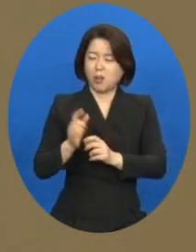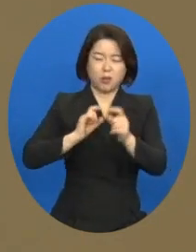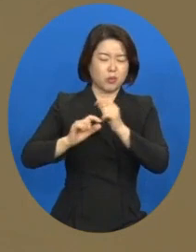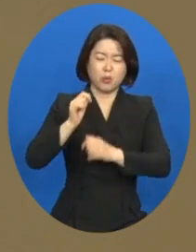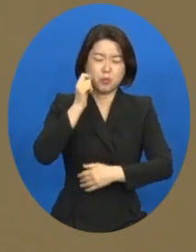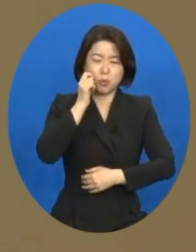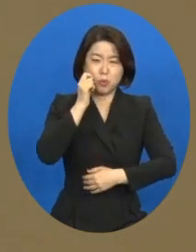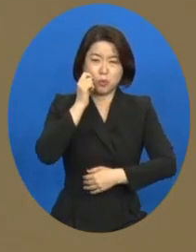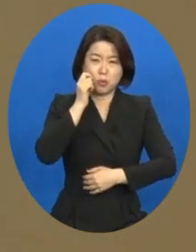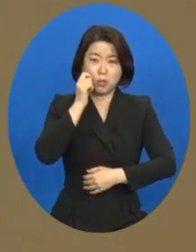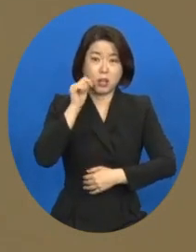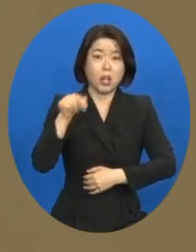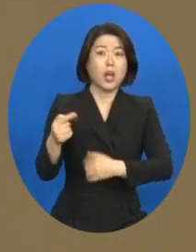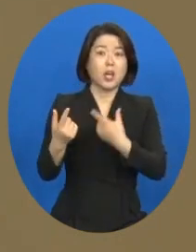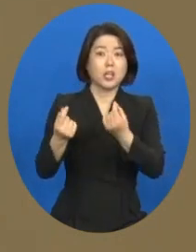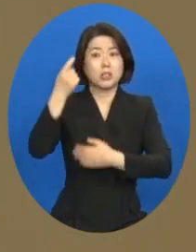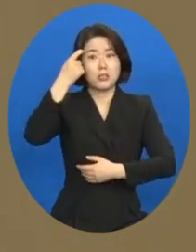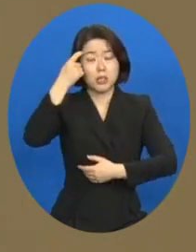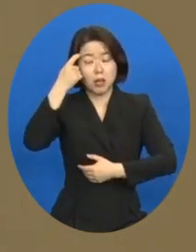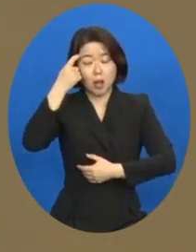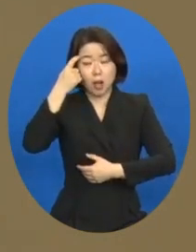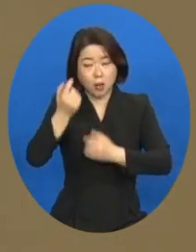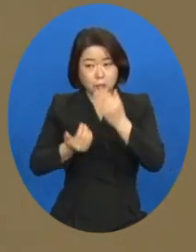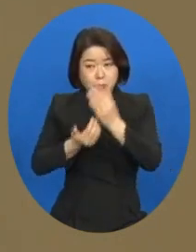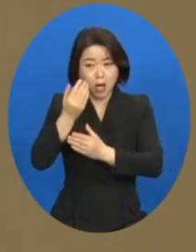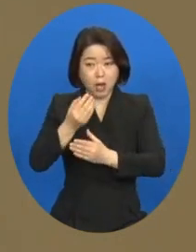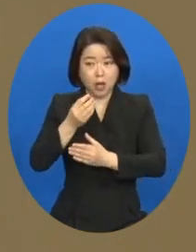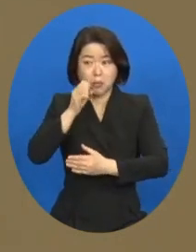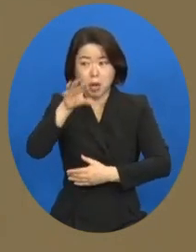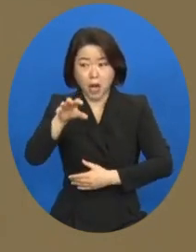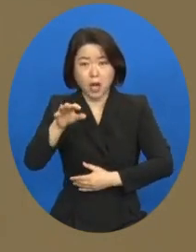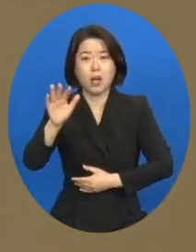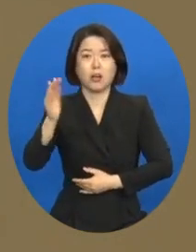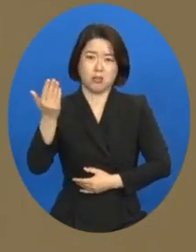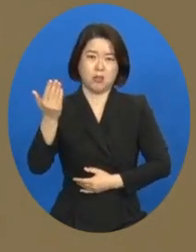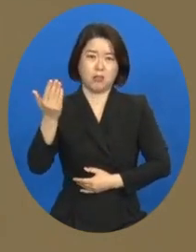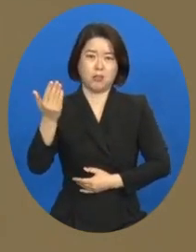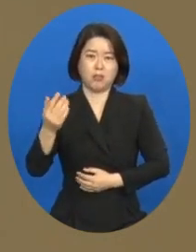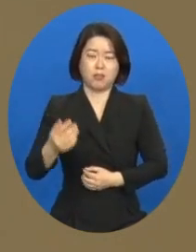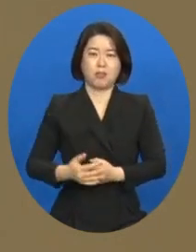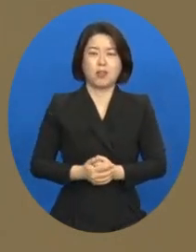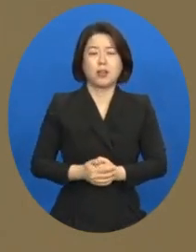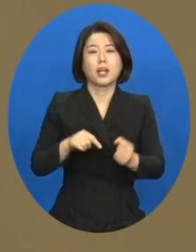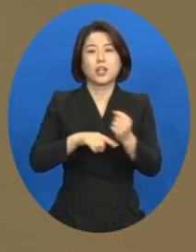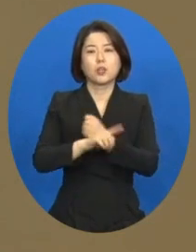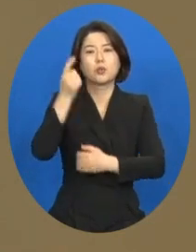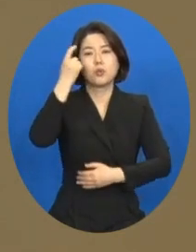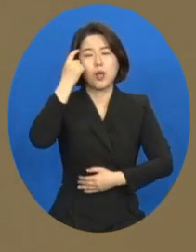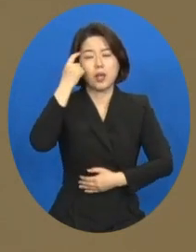못하겠어. 그런 말이 그냥 불쑥불쑥 나옵니다. 이유는